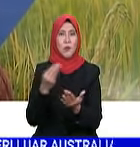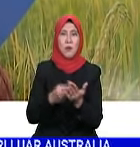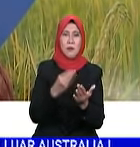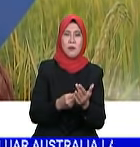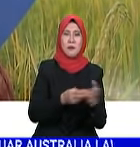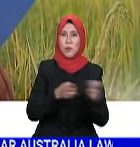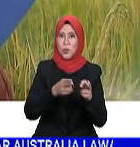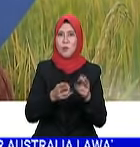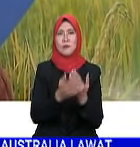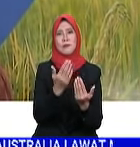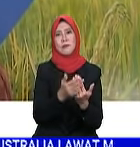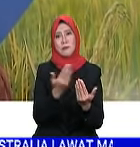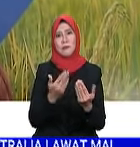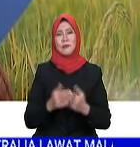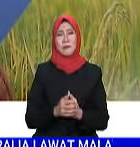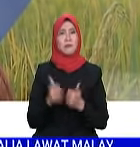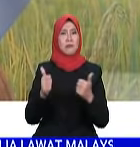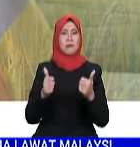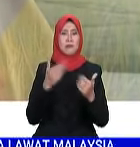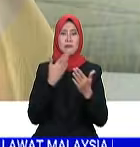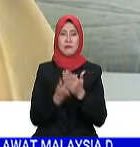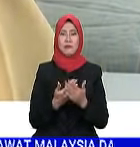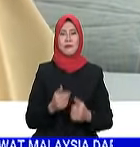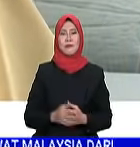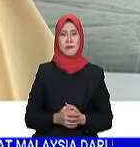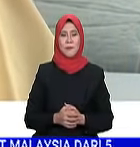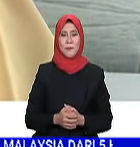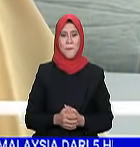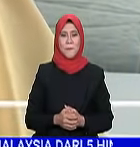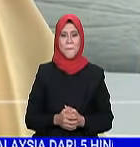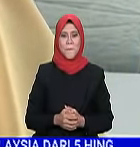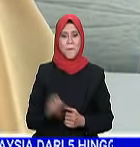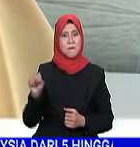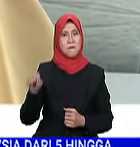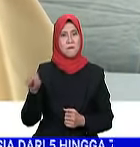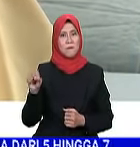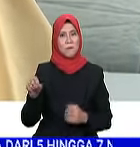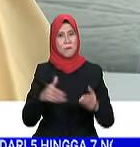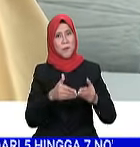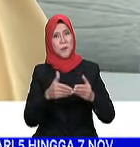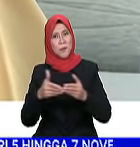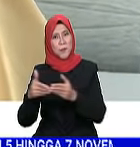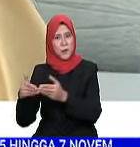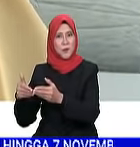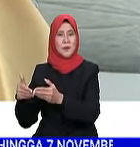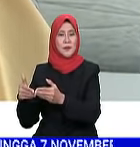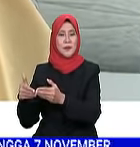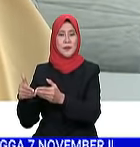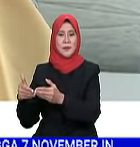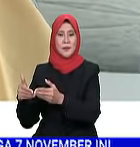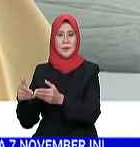kewangan. Jadi di sini saya ingat baguslah. Ya. Dan disambungkan lagi ya.